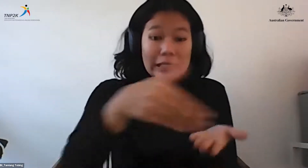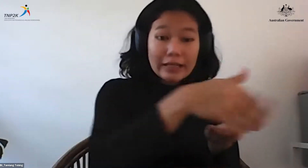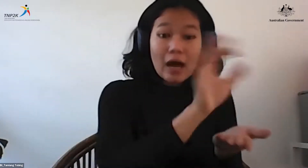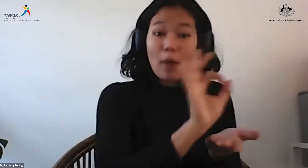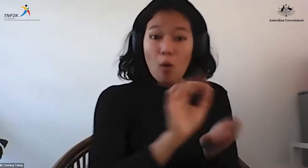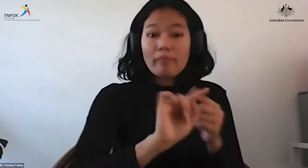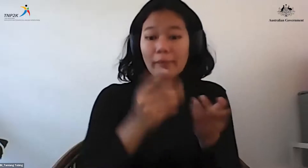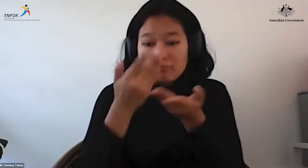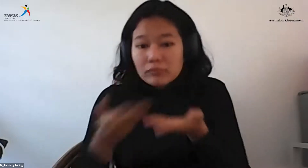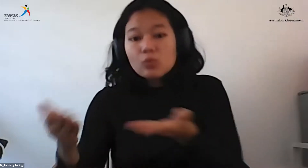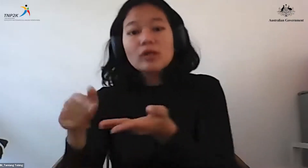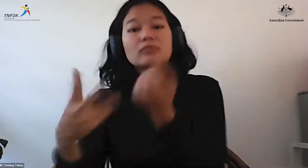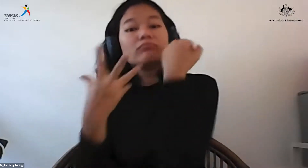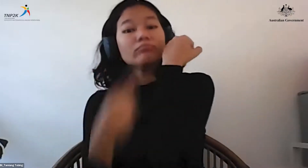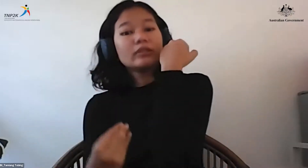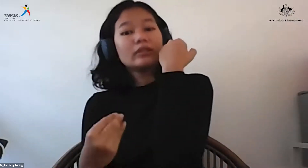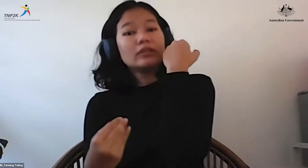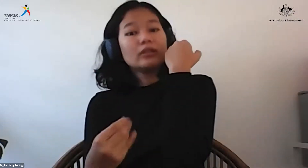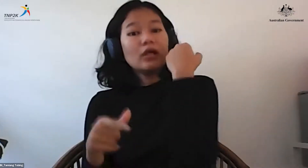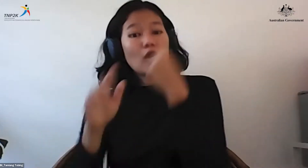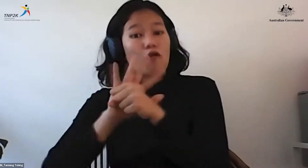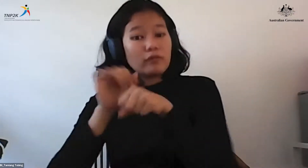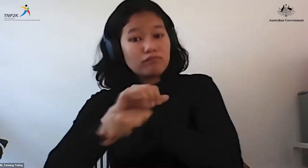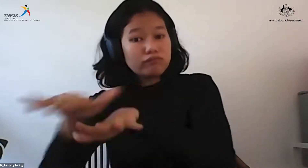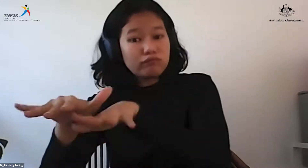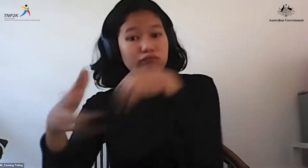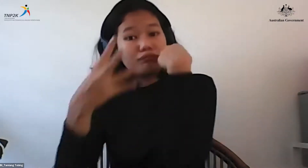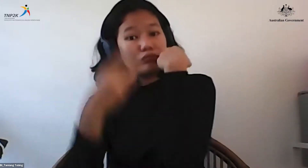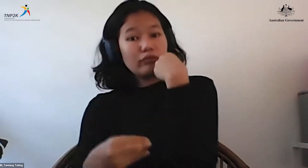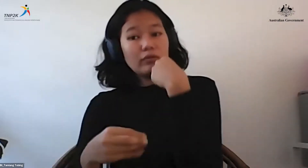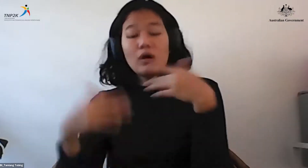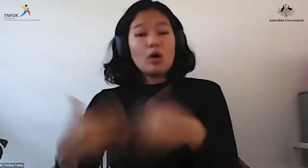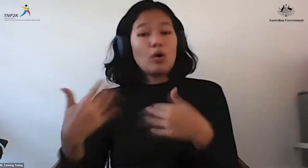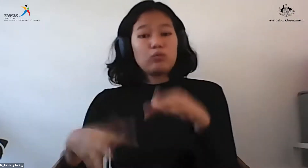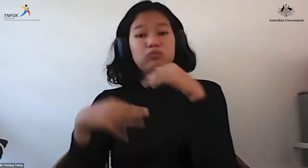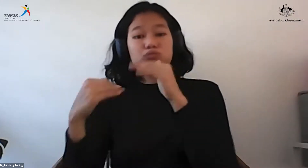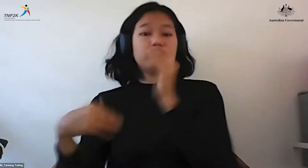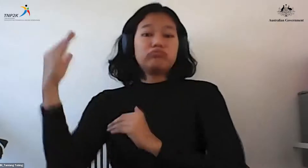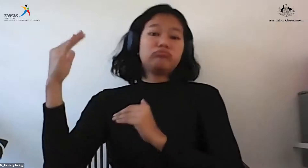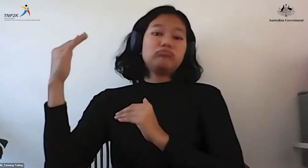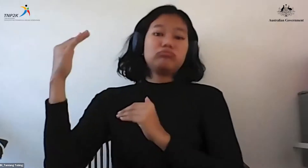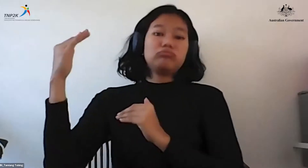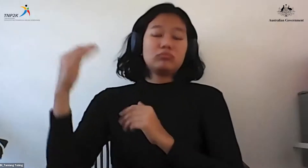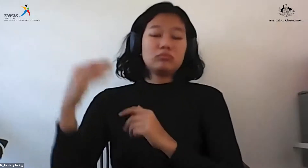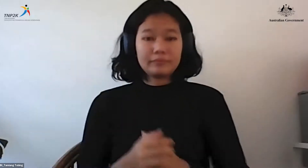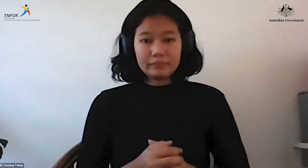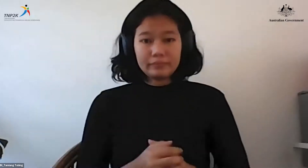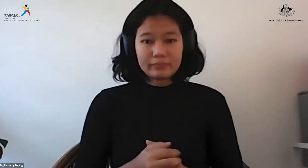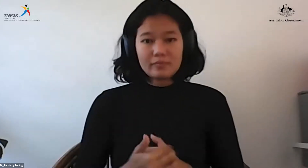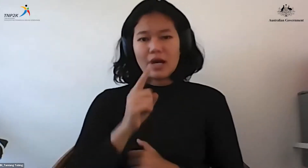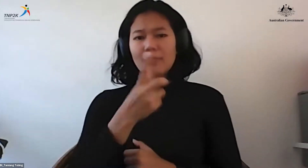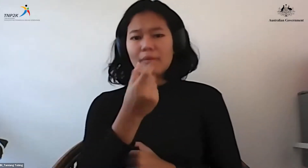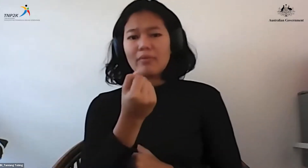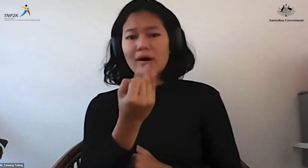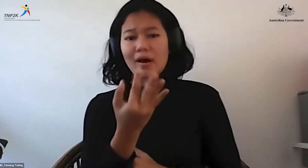melihat bahwa kemiskinan yang bahwa COVID ternyata kemudian juga sudah mempengaruhi kemiskinan relatif dalam. Ada beberapa penjelasan